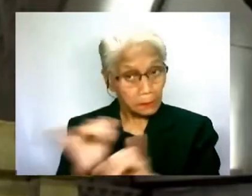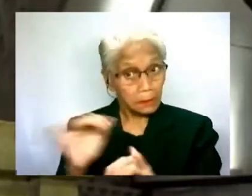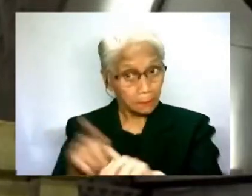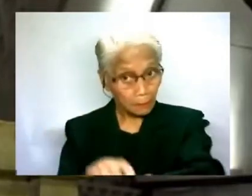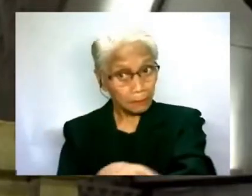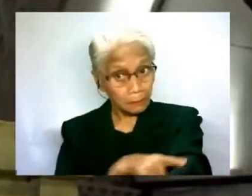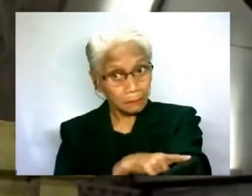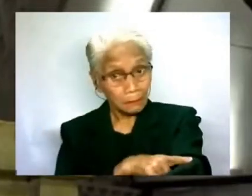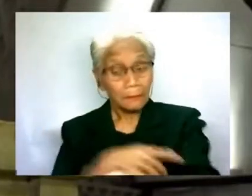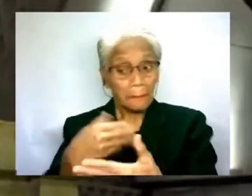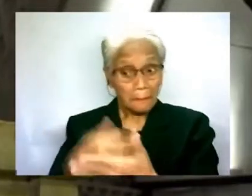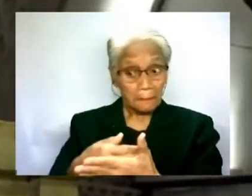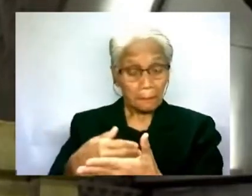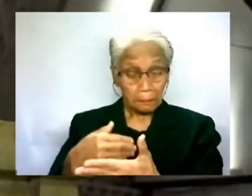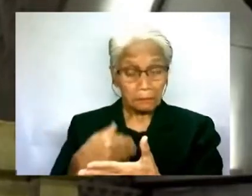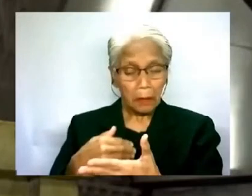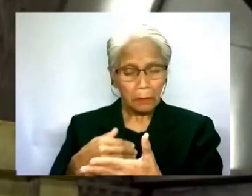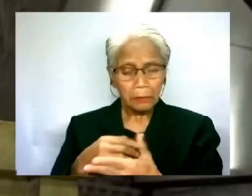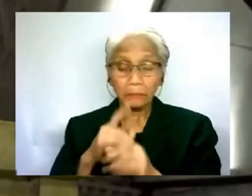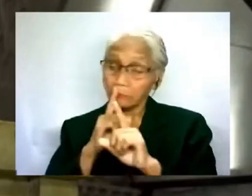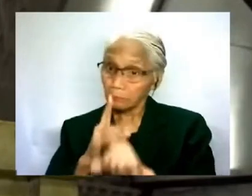aking panalangin sa Diyos?